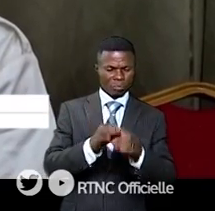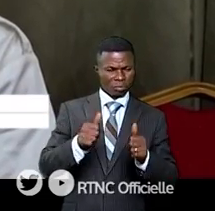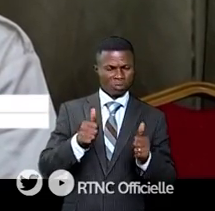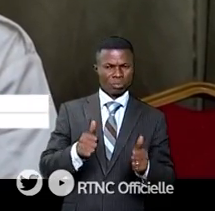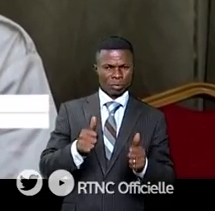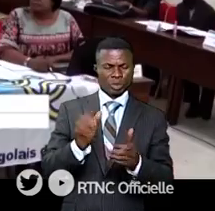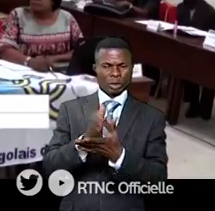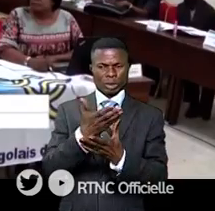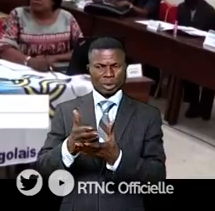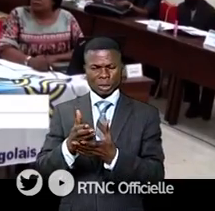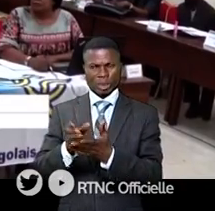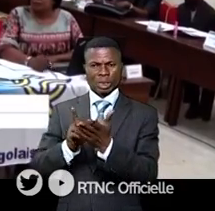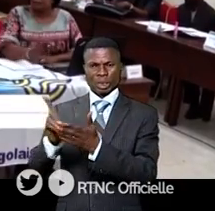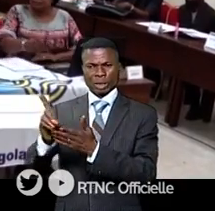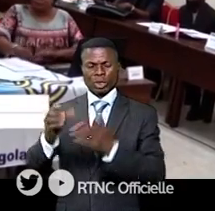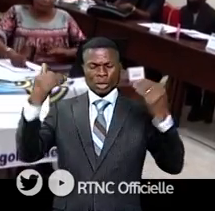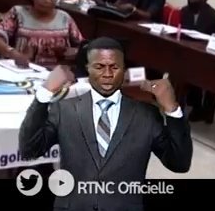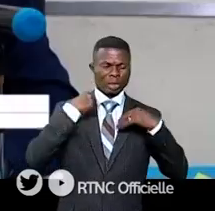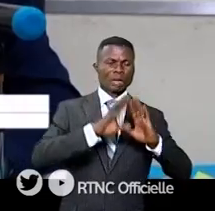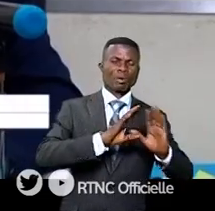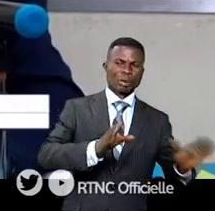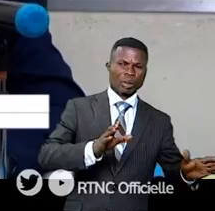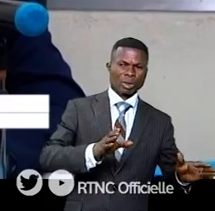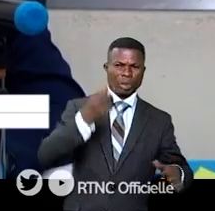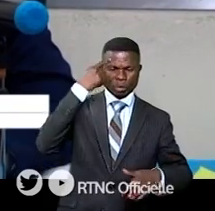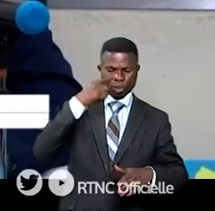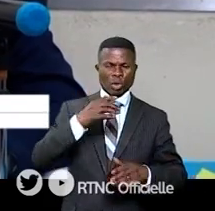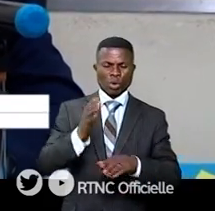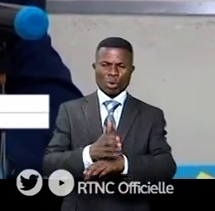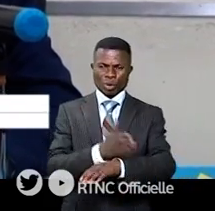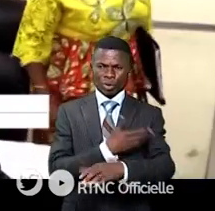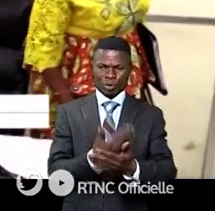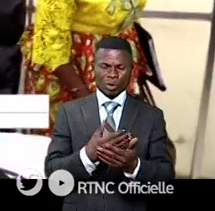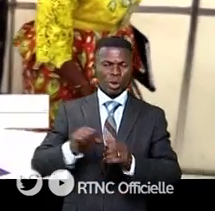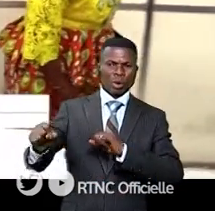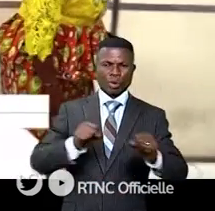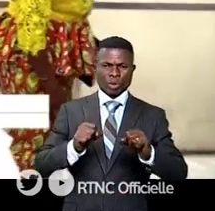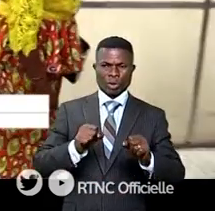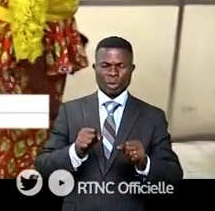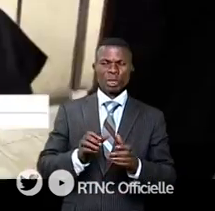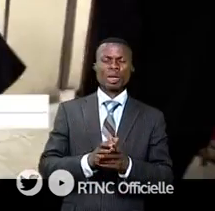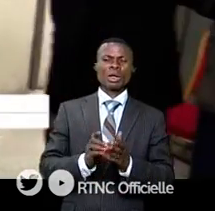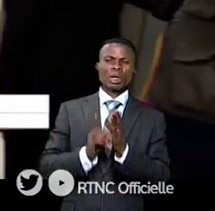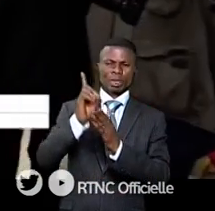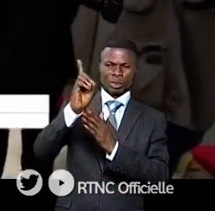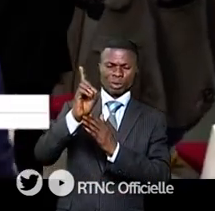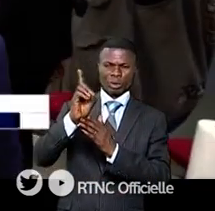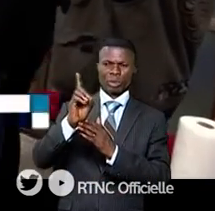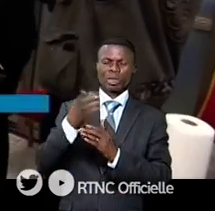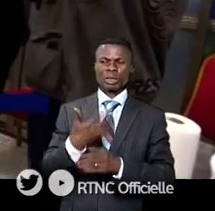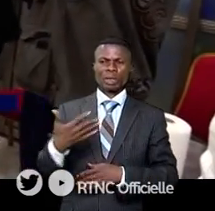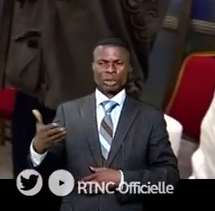effective entre les douanes et les autorités compétentes pour accélérer le mouvement, la mélevée et les dédouanements